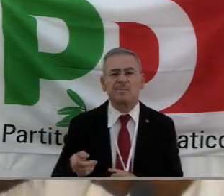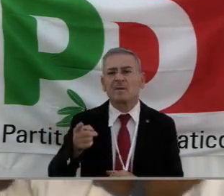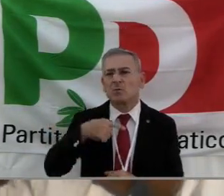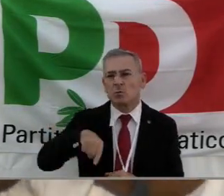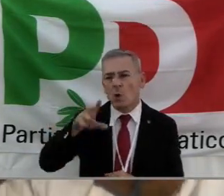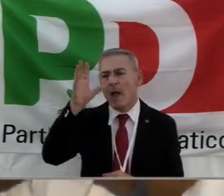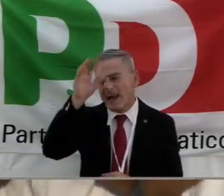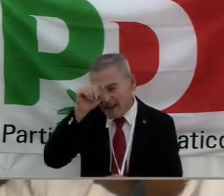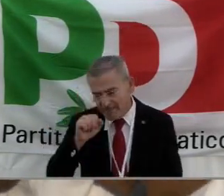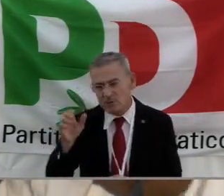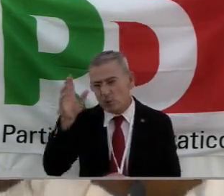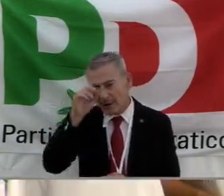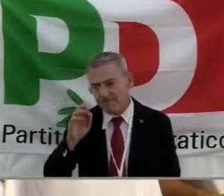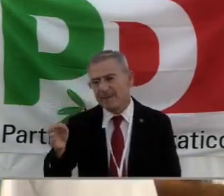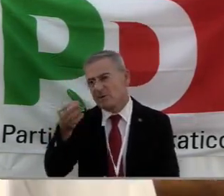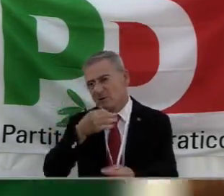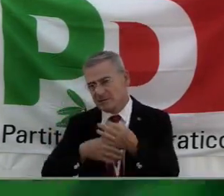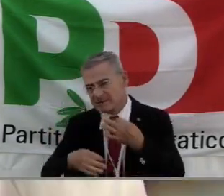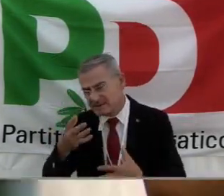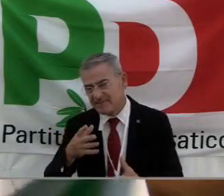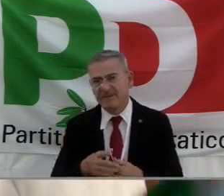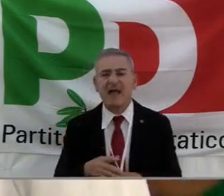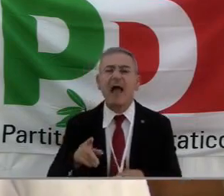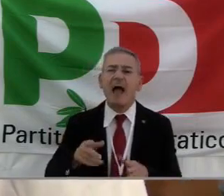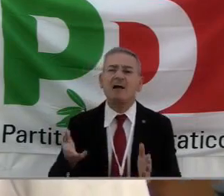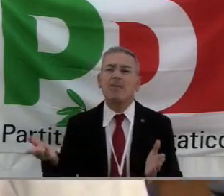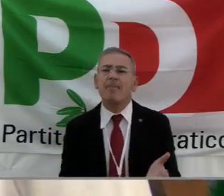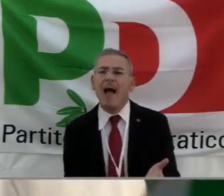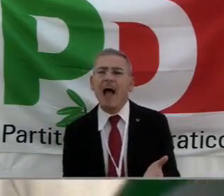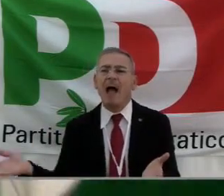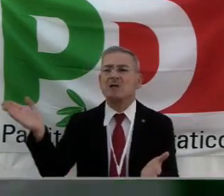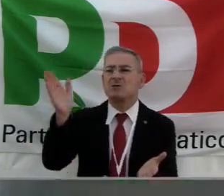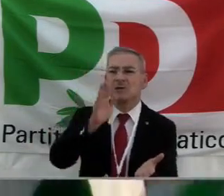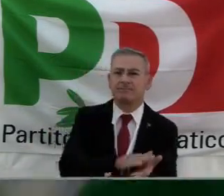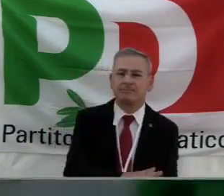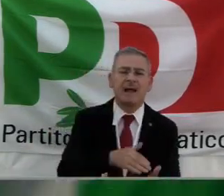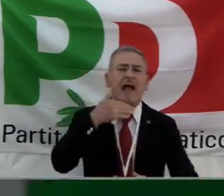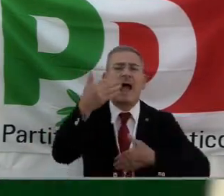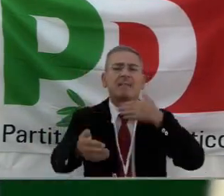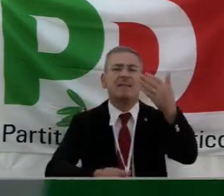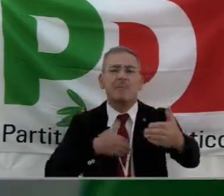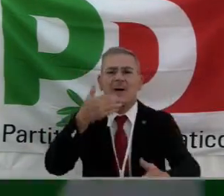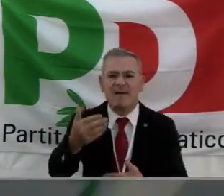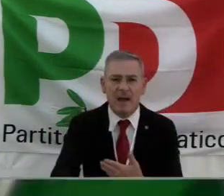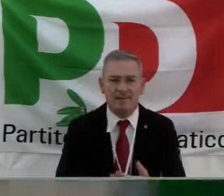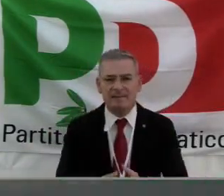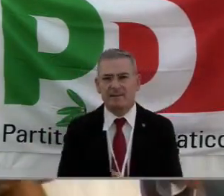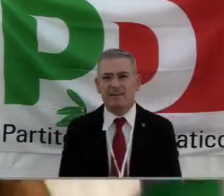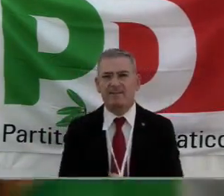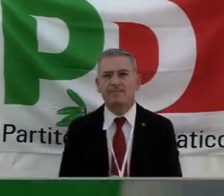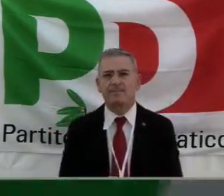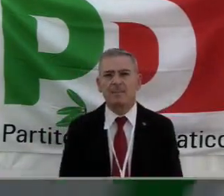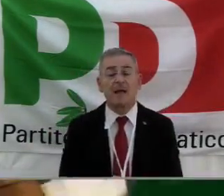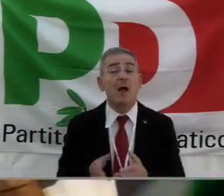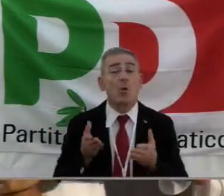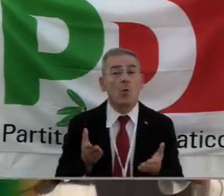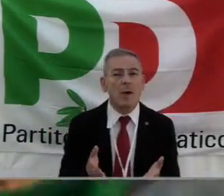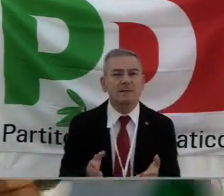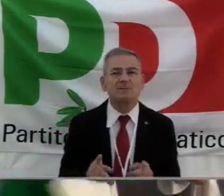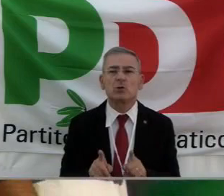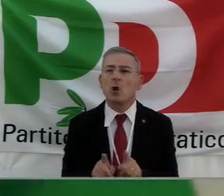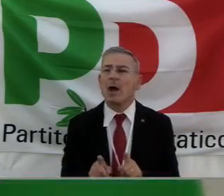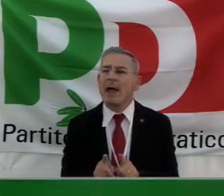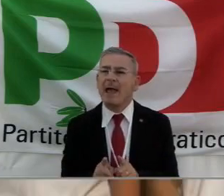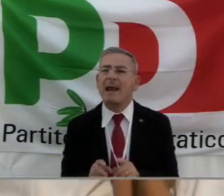Abbiamo capito la lezione, voltiamo pagina, guardiamo avanti, e l'antidoto